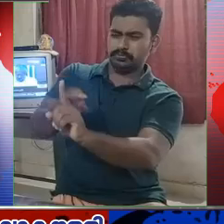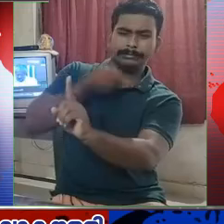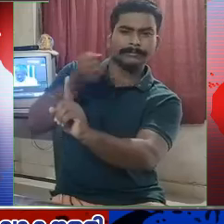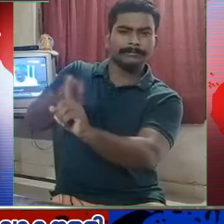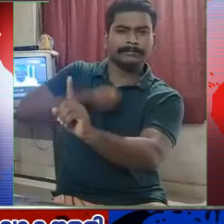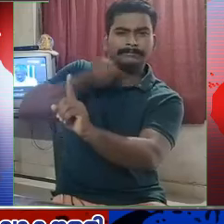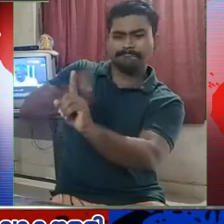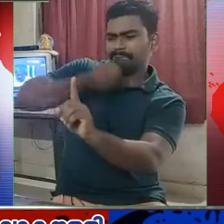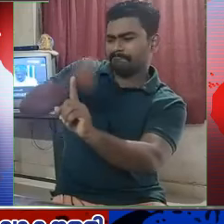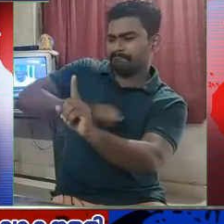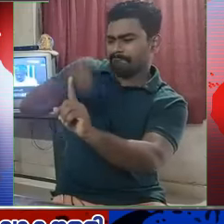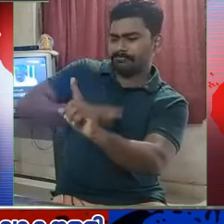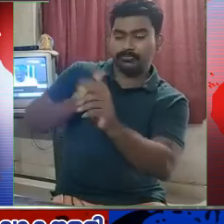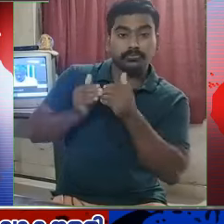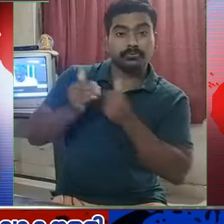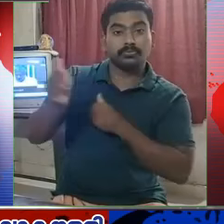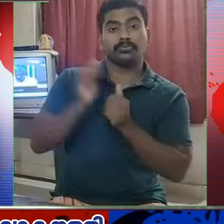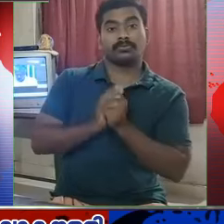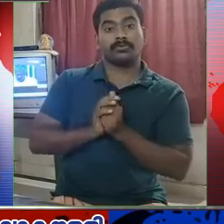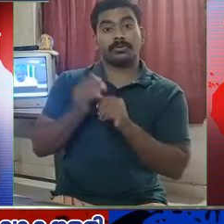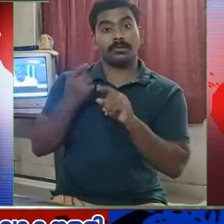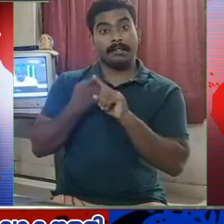കോവിഡ്-19 പ്രതിരോധിക്കാൻ നടത്തുന്ന